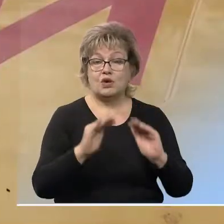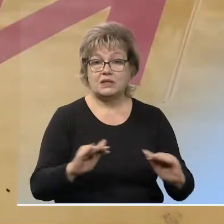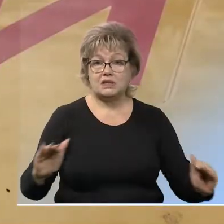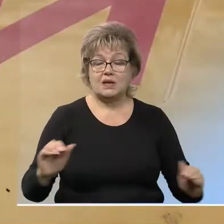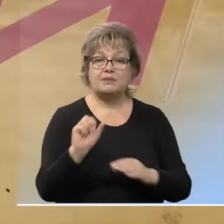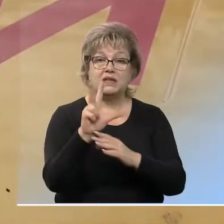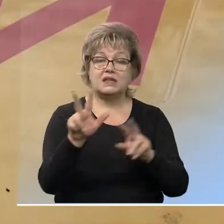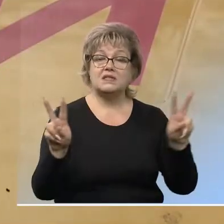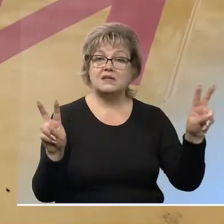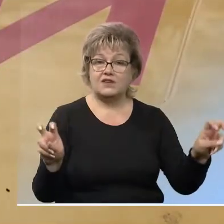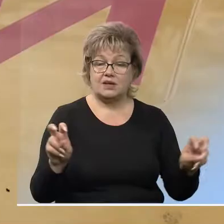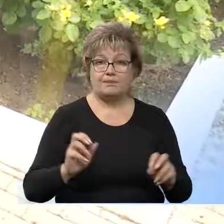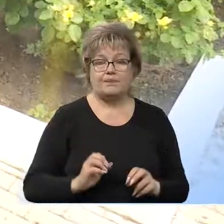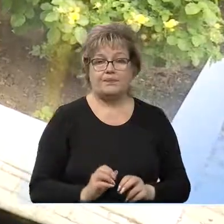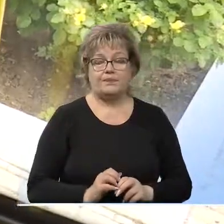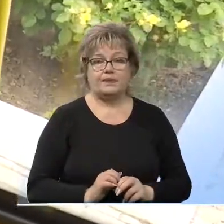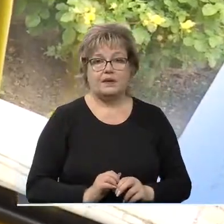940 детей по 13 видам.